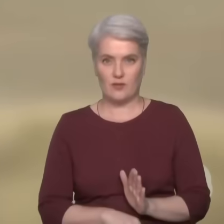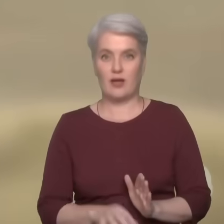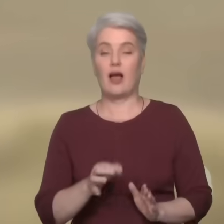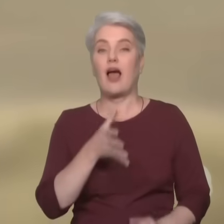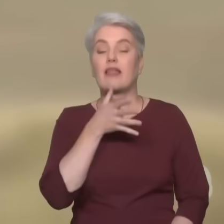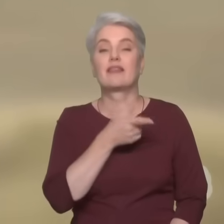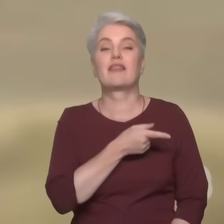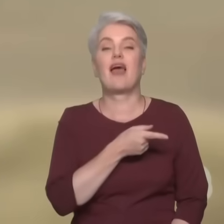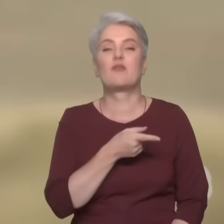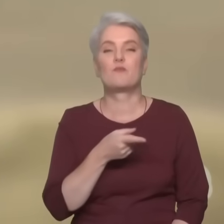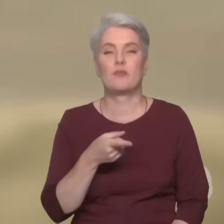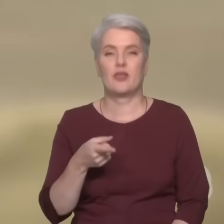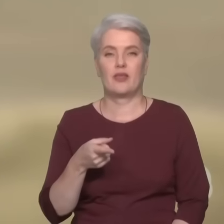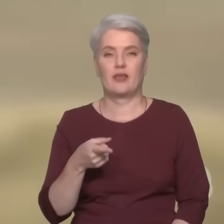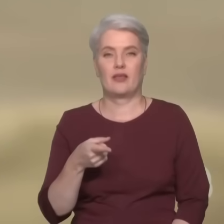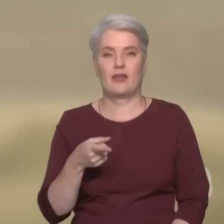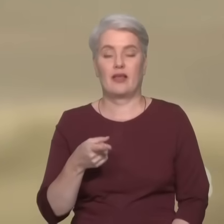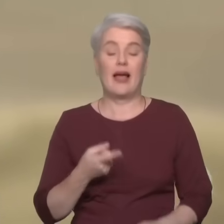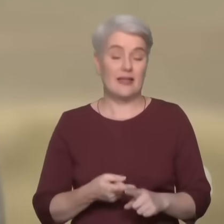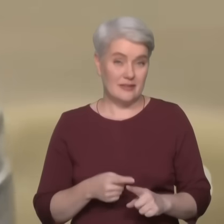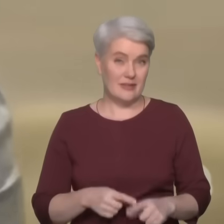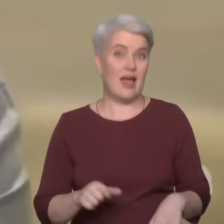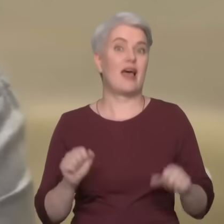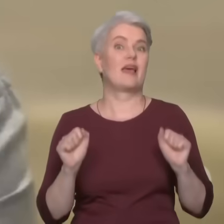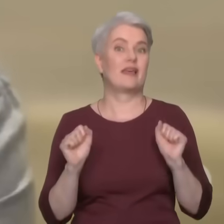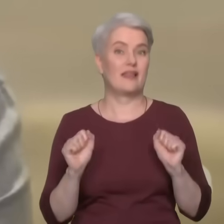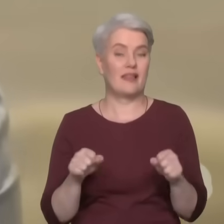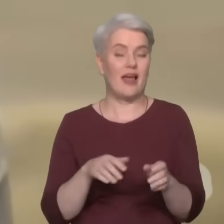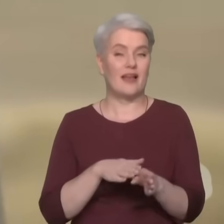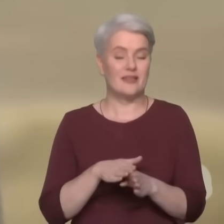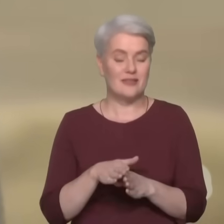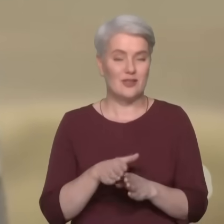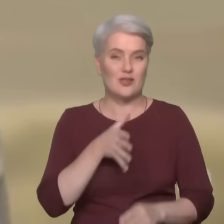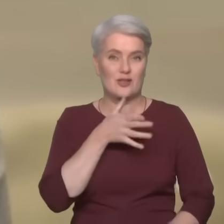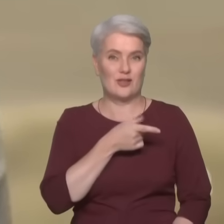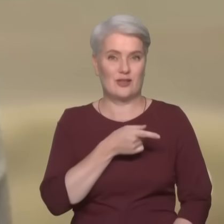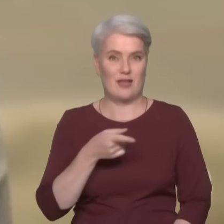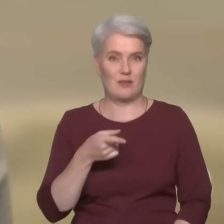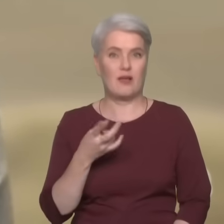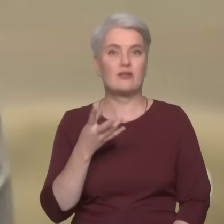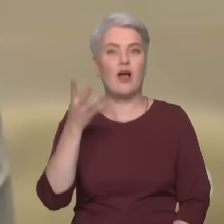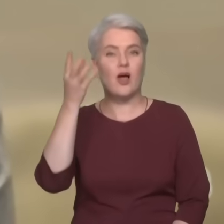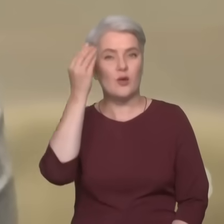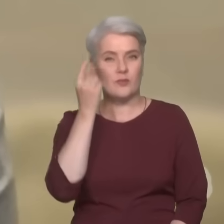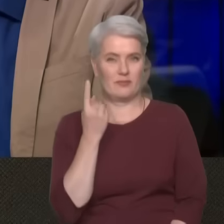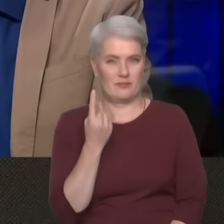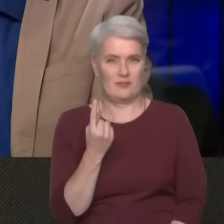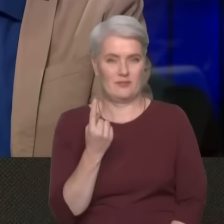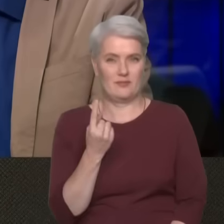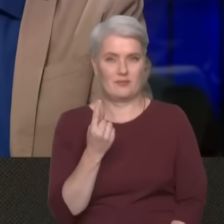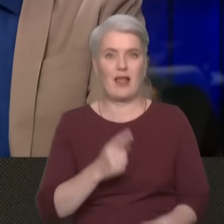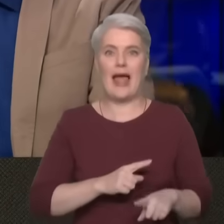термінів, безумовно, це реалістичні є терміни з урахуванням тільки однієї речі, яку ми маємо не забувати.